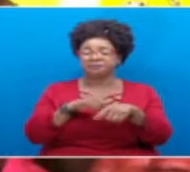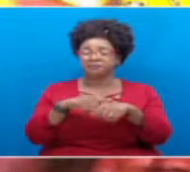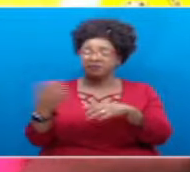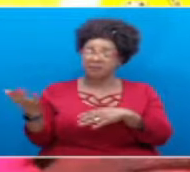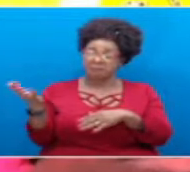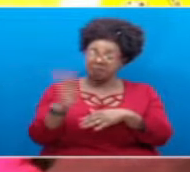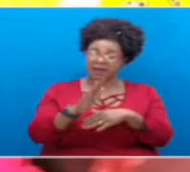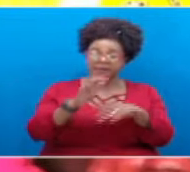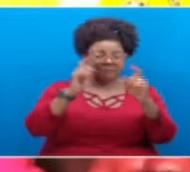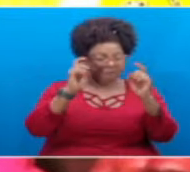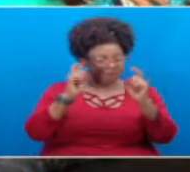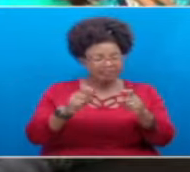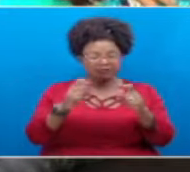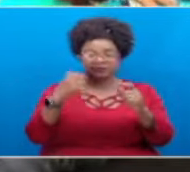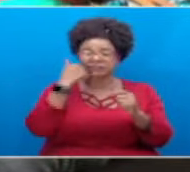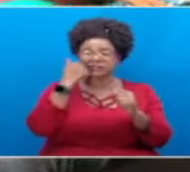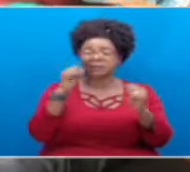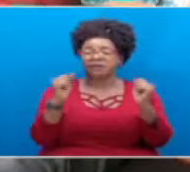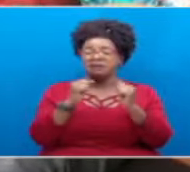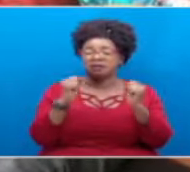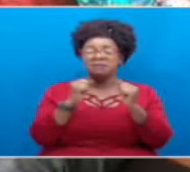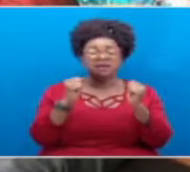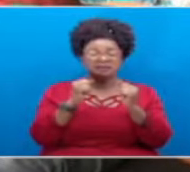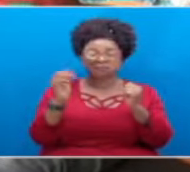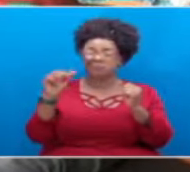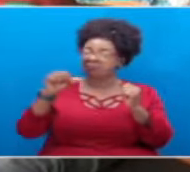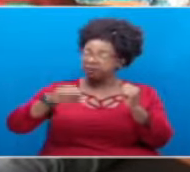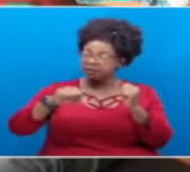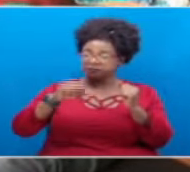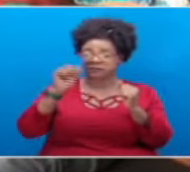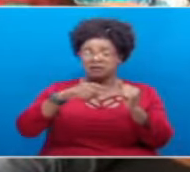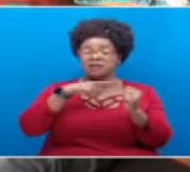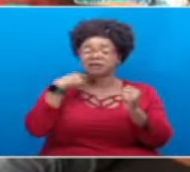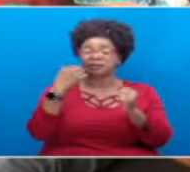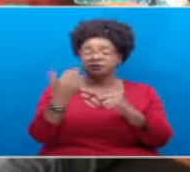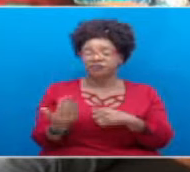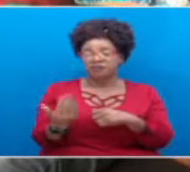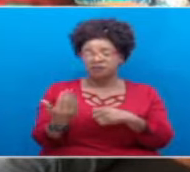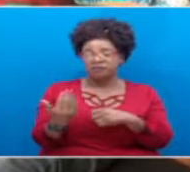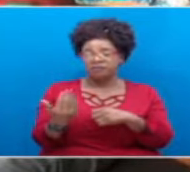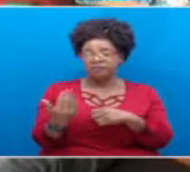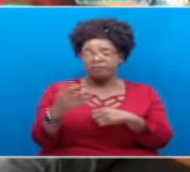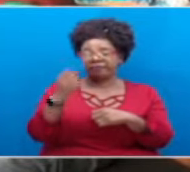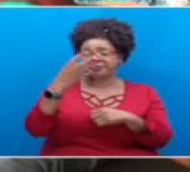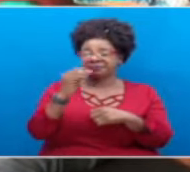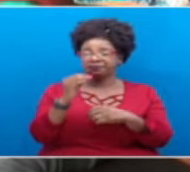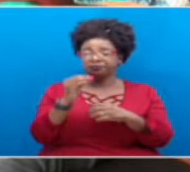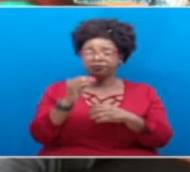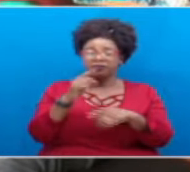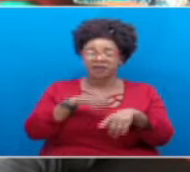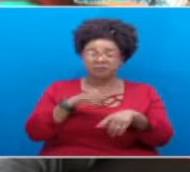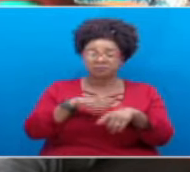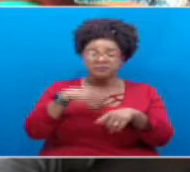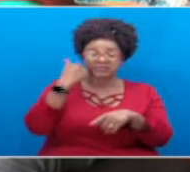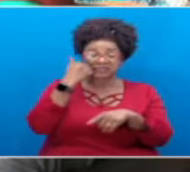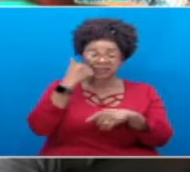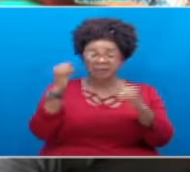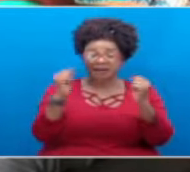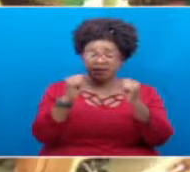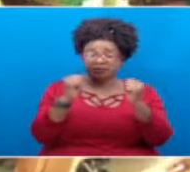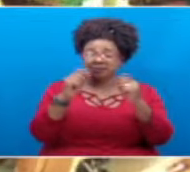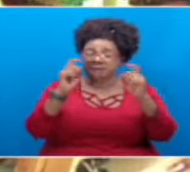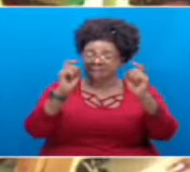wagonjeke malaria. Malaria ni mbaya, malaria inaweza kuua mtoto. So hata ukigonjeka malaria, unajua sasa hapo lazima kuwe